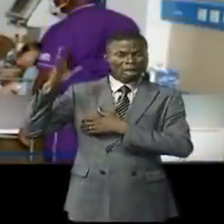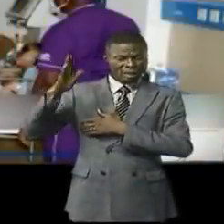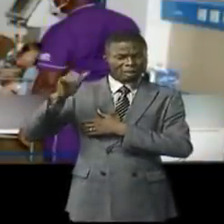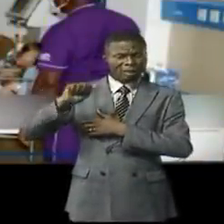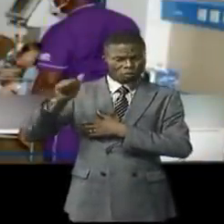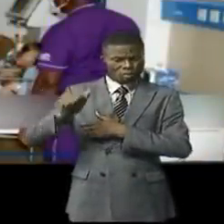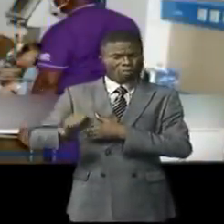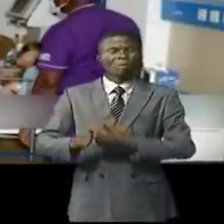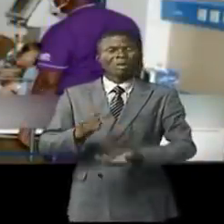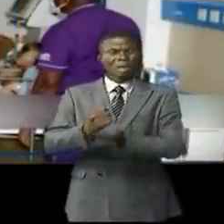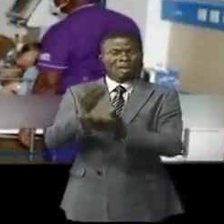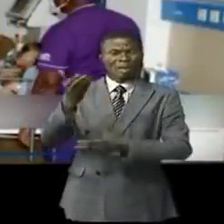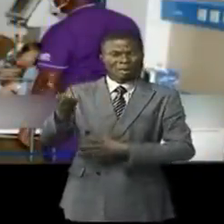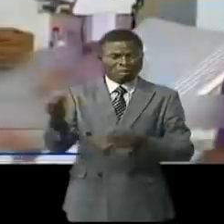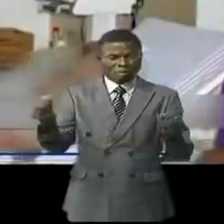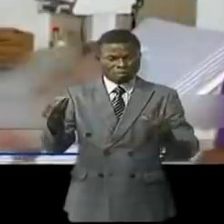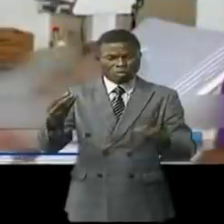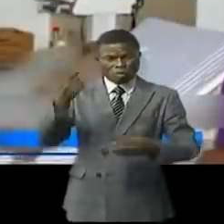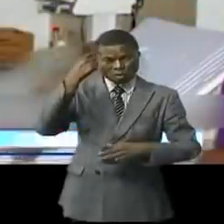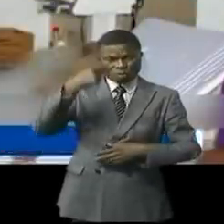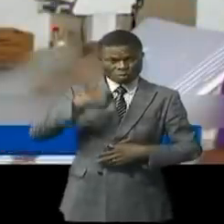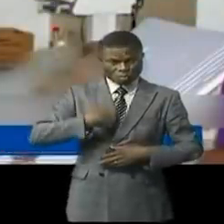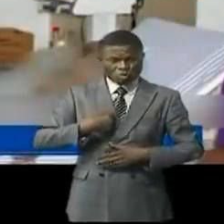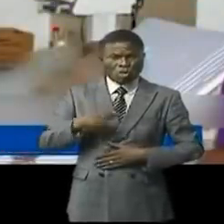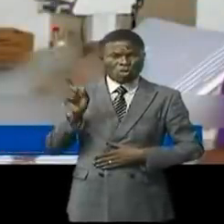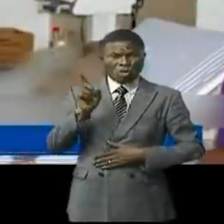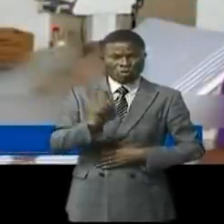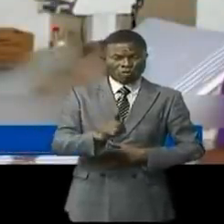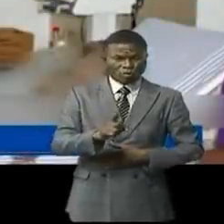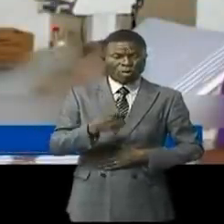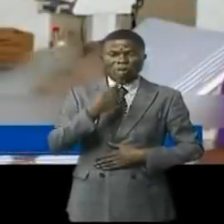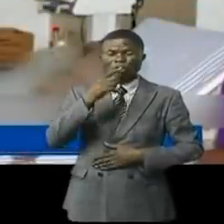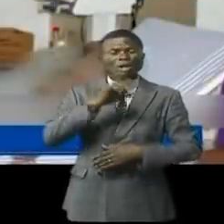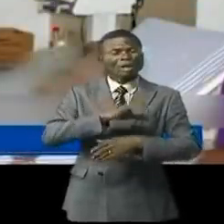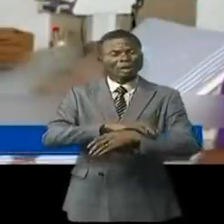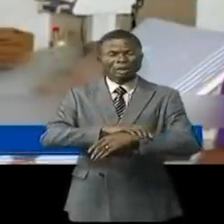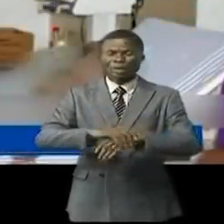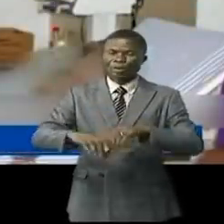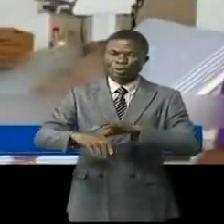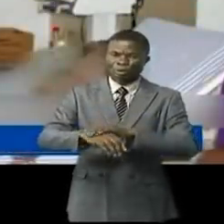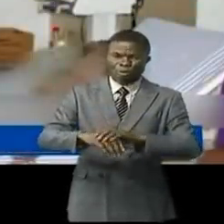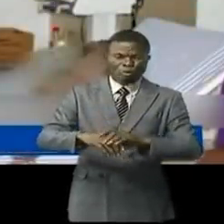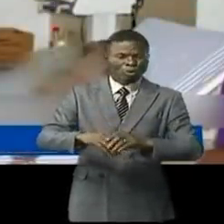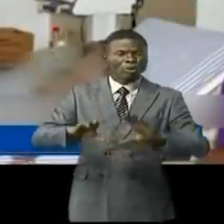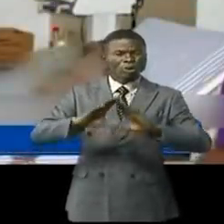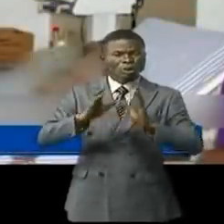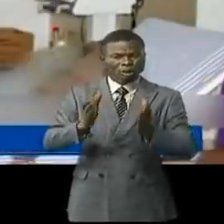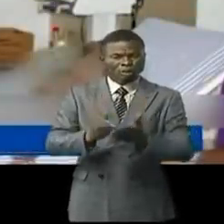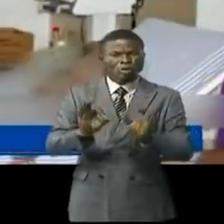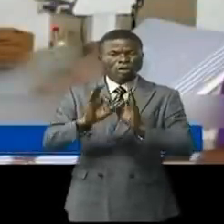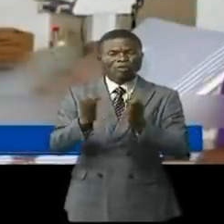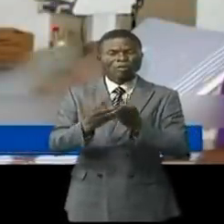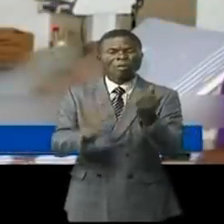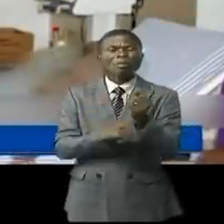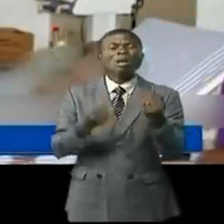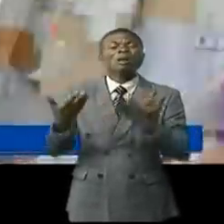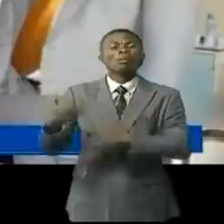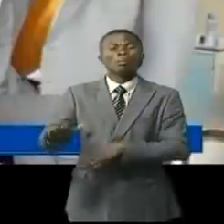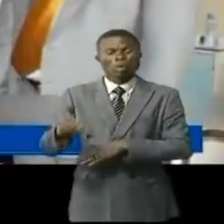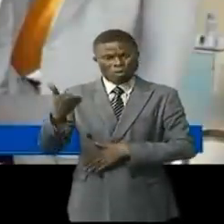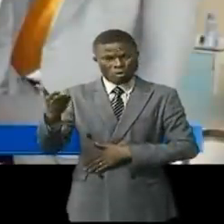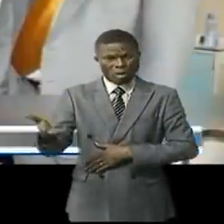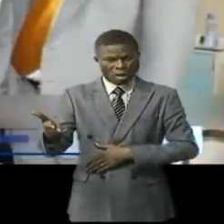République. C'est l'occasion pour moi de présenter mes condoléances à toutes les familles qui sont en